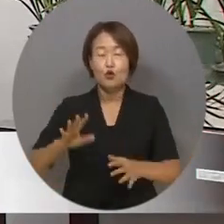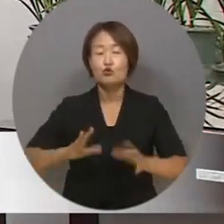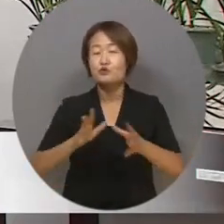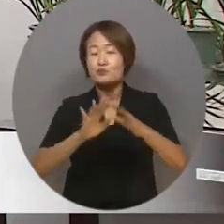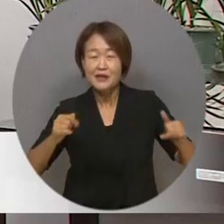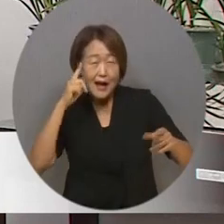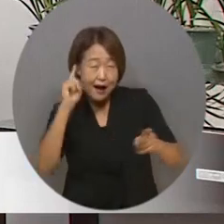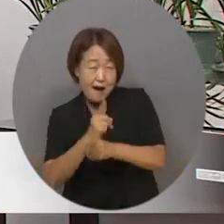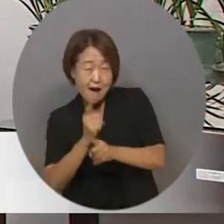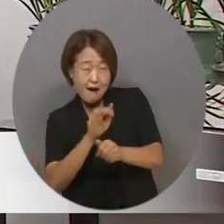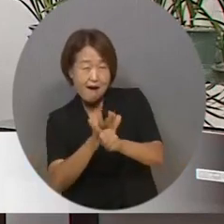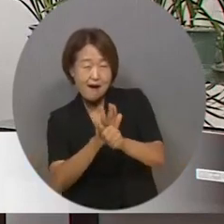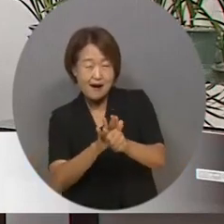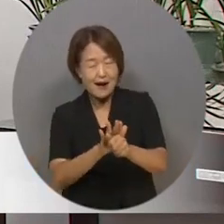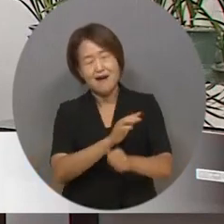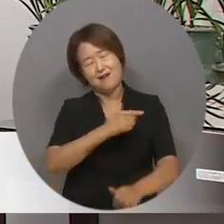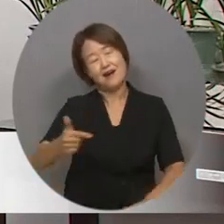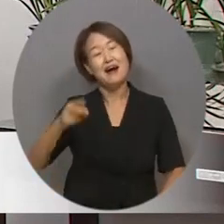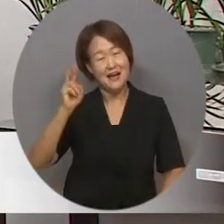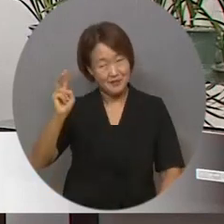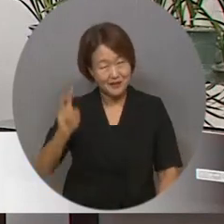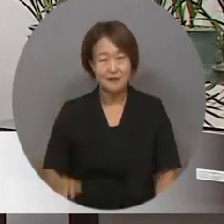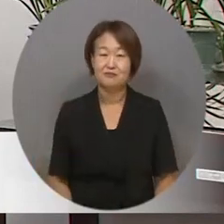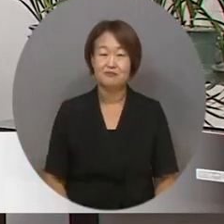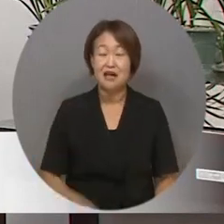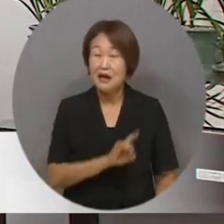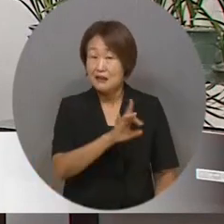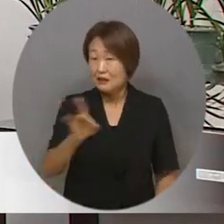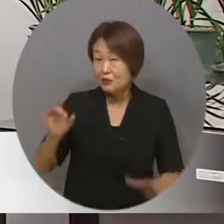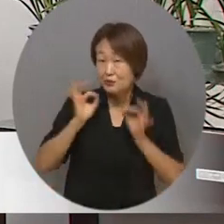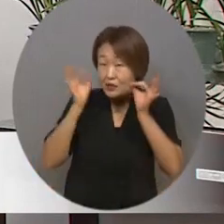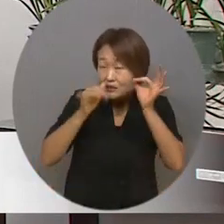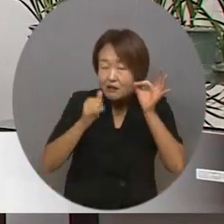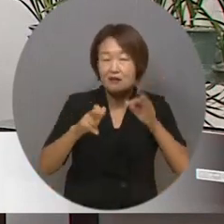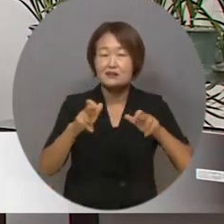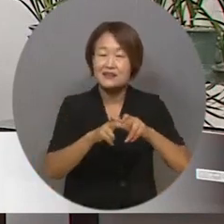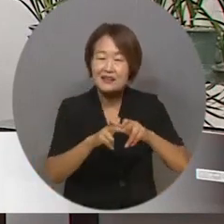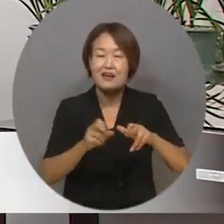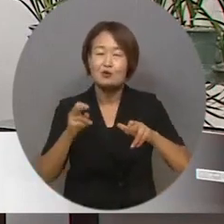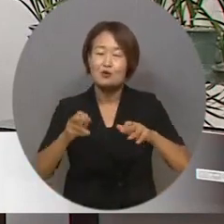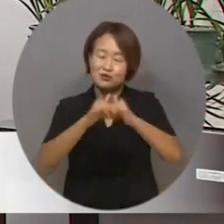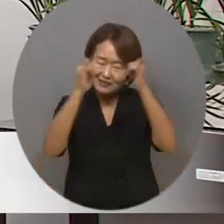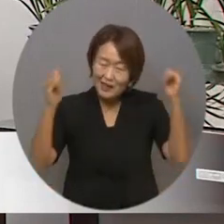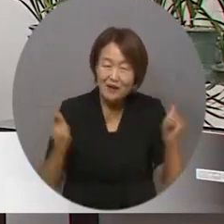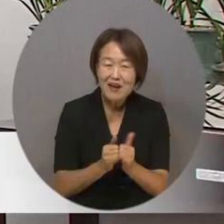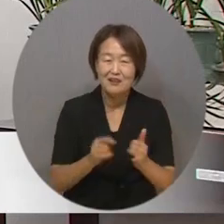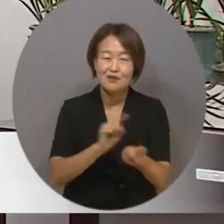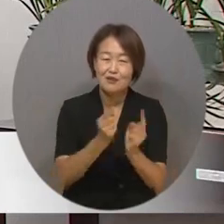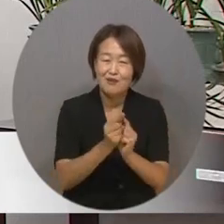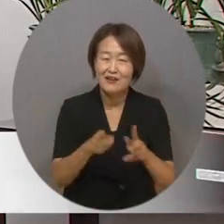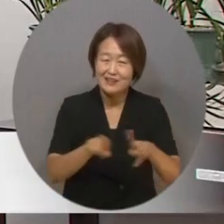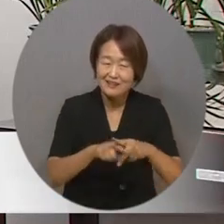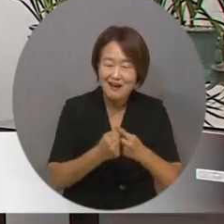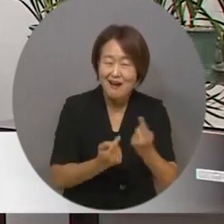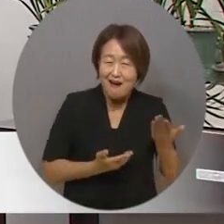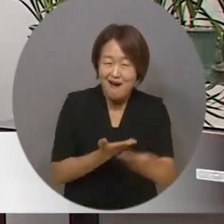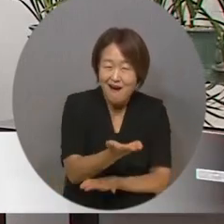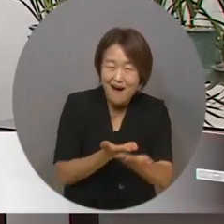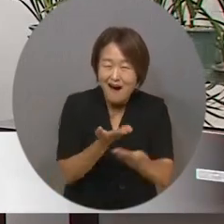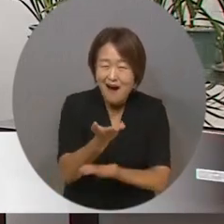개선에도 기여하게 될 것이라고 생각합니다. 이러한 노력들은 장애인과 사회 구성원 간의 이해와 소통을